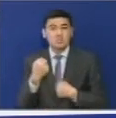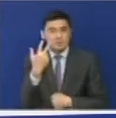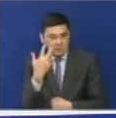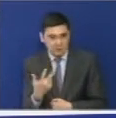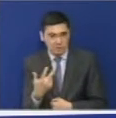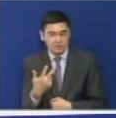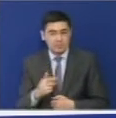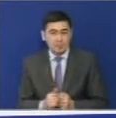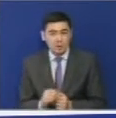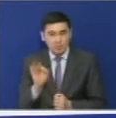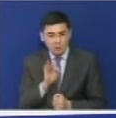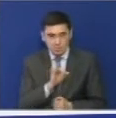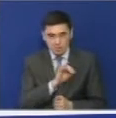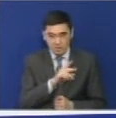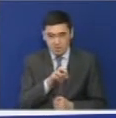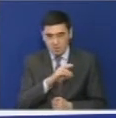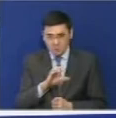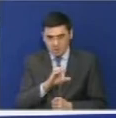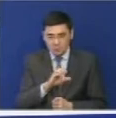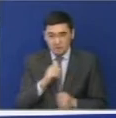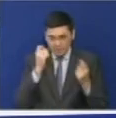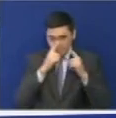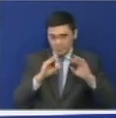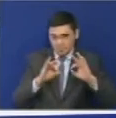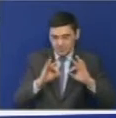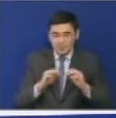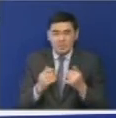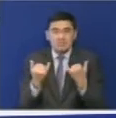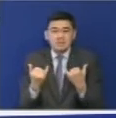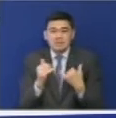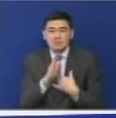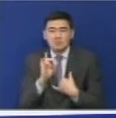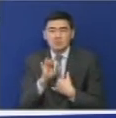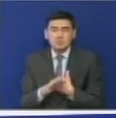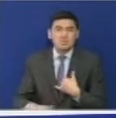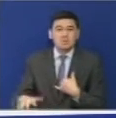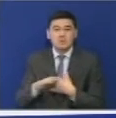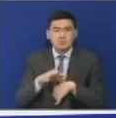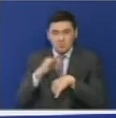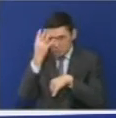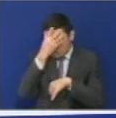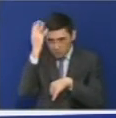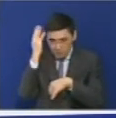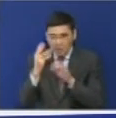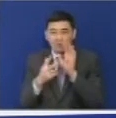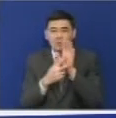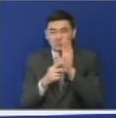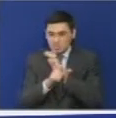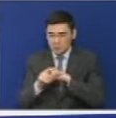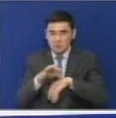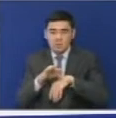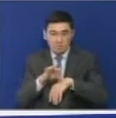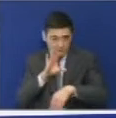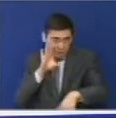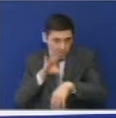басқармасының басшысы Ильяс Мұхамеджан мәлімдеді. Естеріңізге сала кетсек, Шығыс Қазақстанда коронавирустың 8-і расталған